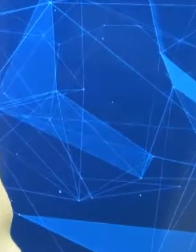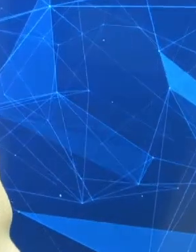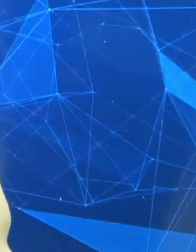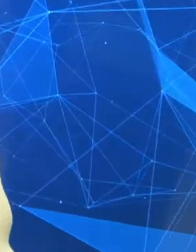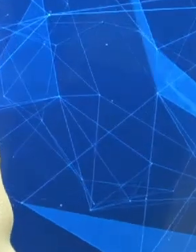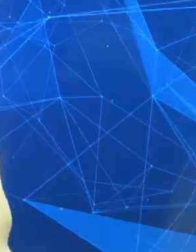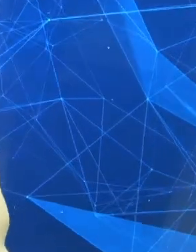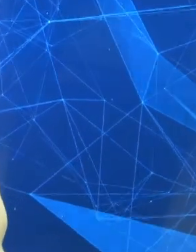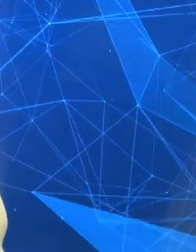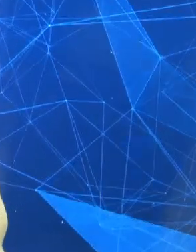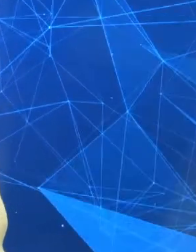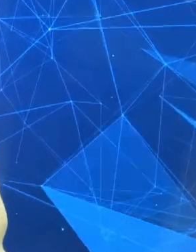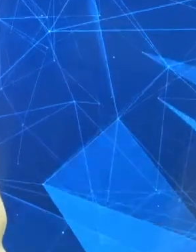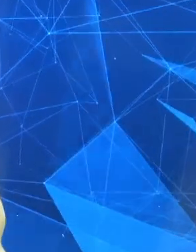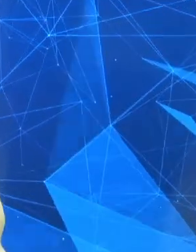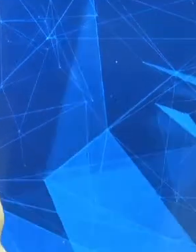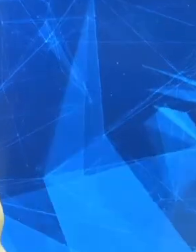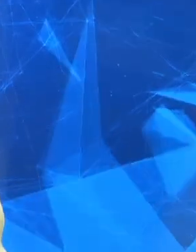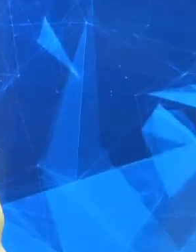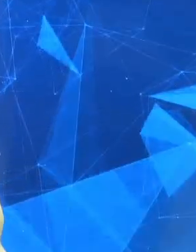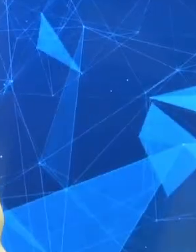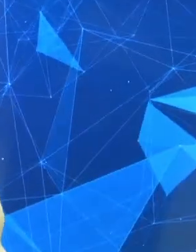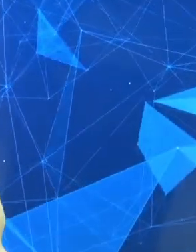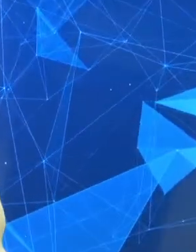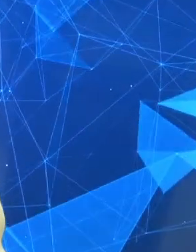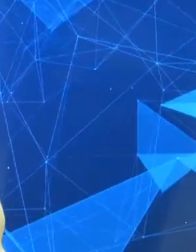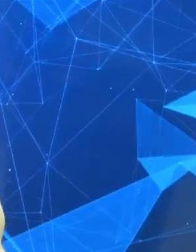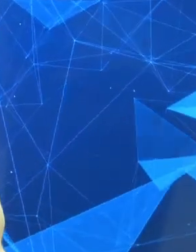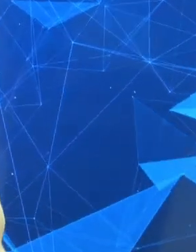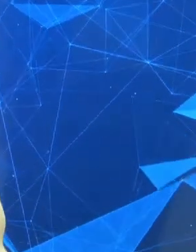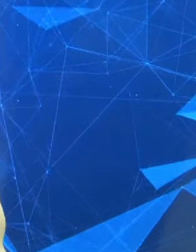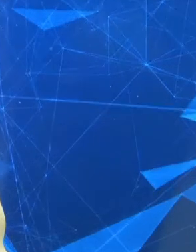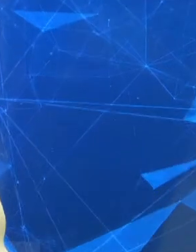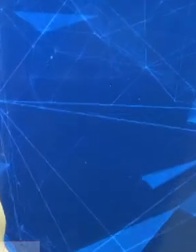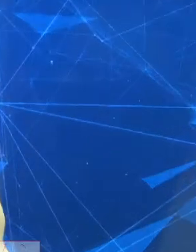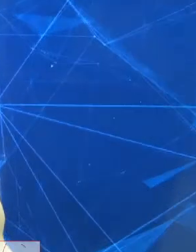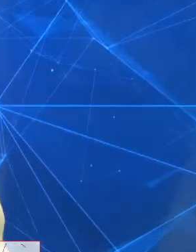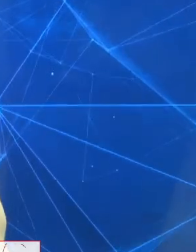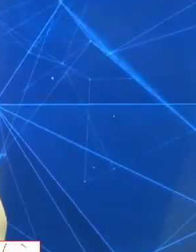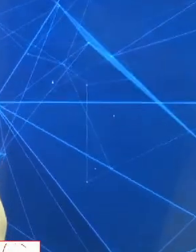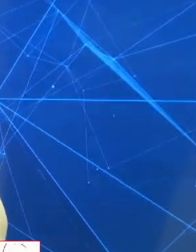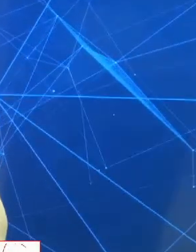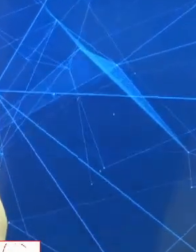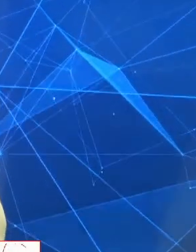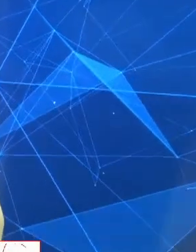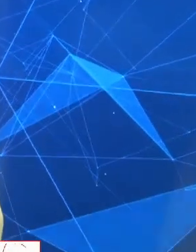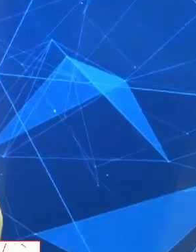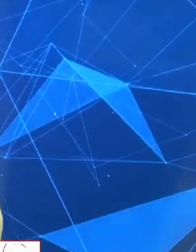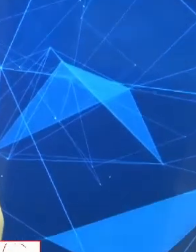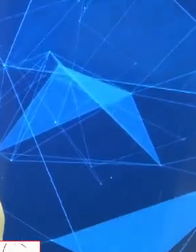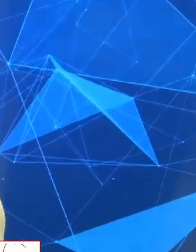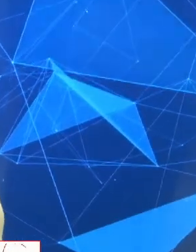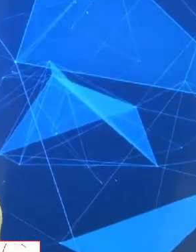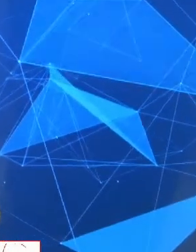Χαίρετε κυρίες και κύριοι, καλή εβδομάδα και καλό μήνα σε όλους. Δευτέρα σήμερα, 1 Φεβρουαρίου, μαζί σας τα αυτοδιοικητικά ως τις